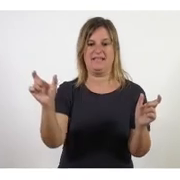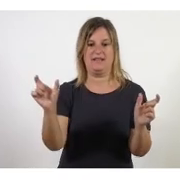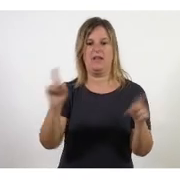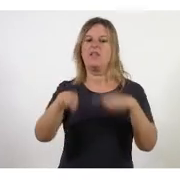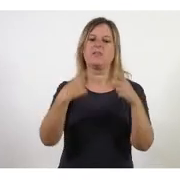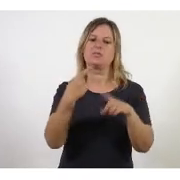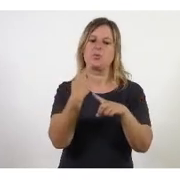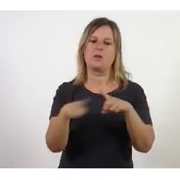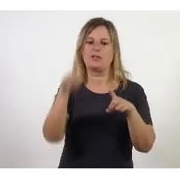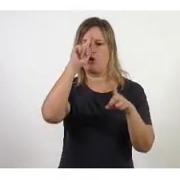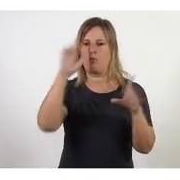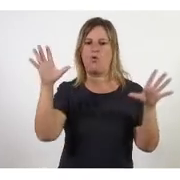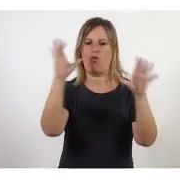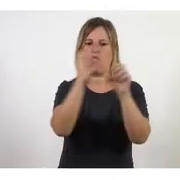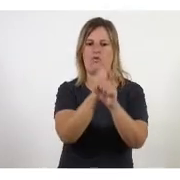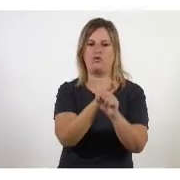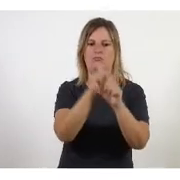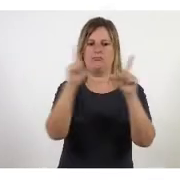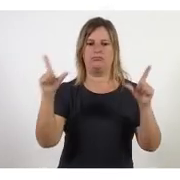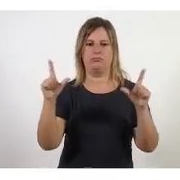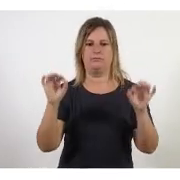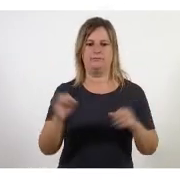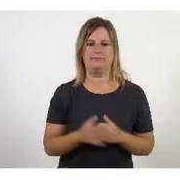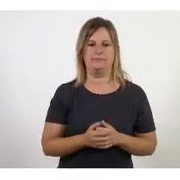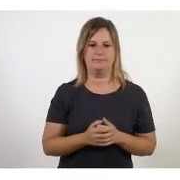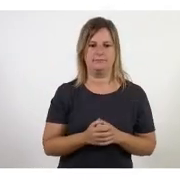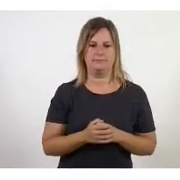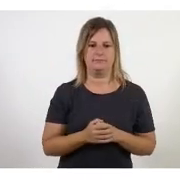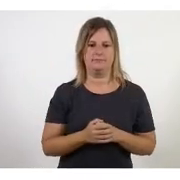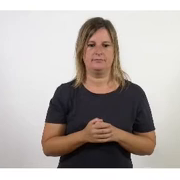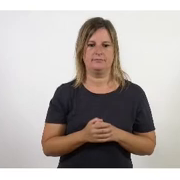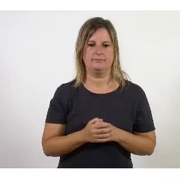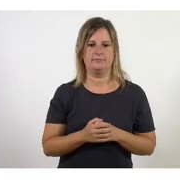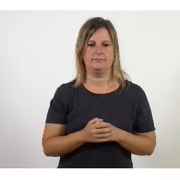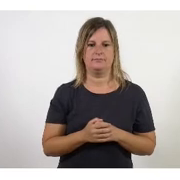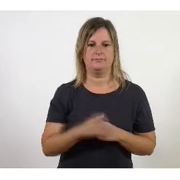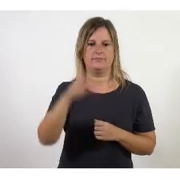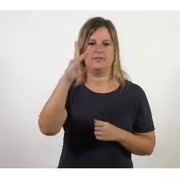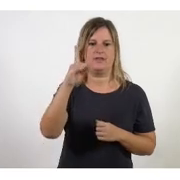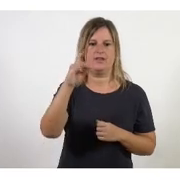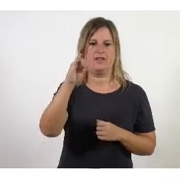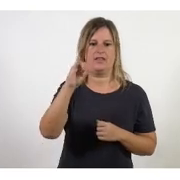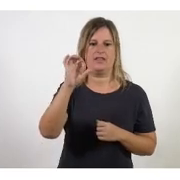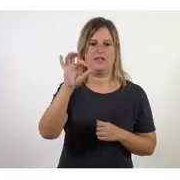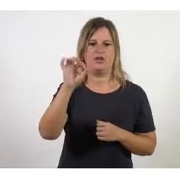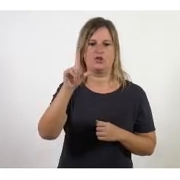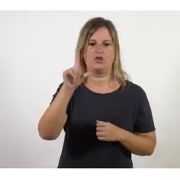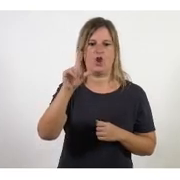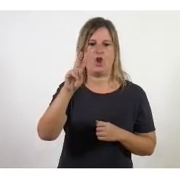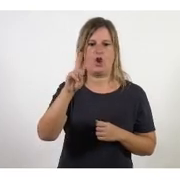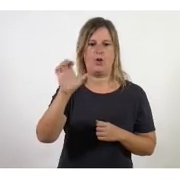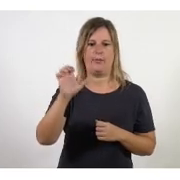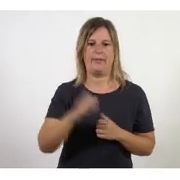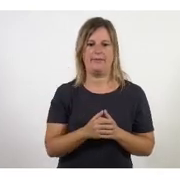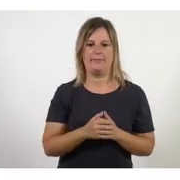fosa, l'encadenat. Vaig a provar-la. Vale? Posarem aquí. Doncs es diu dissolve. Doncs som avui. I podem marcar